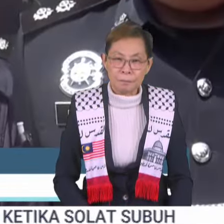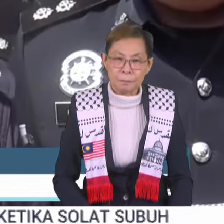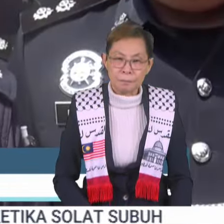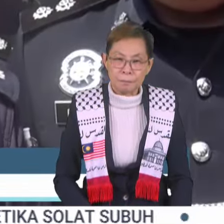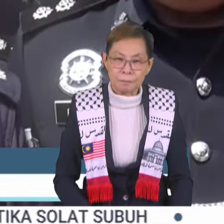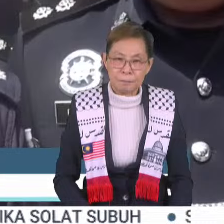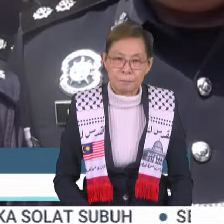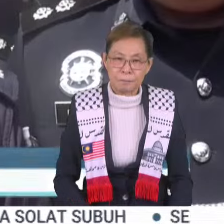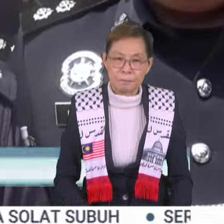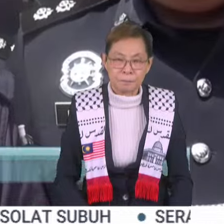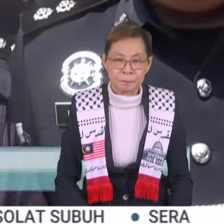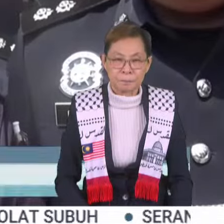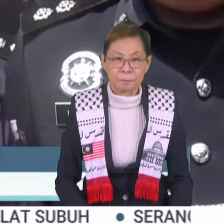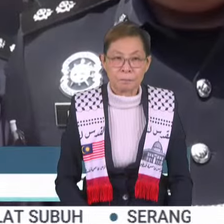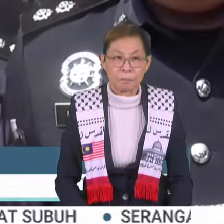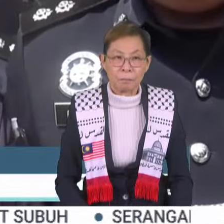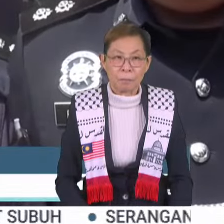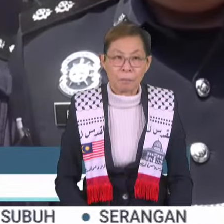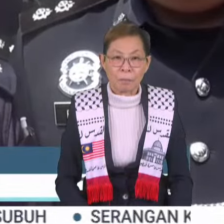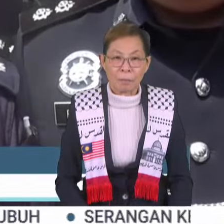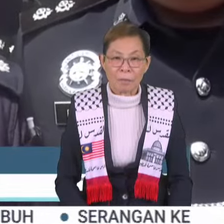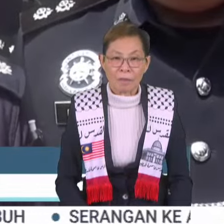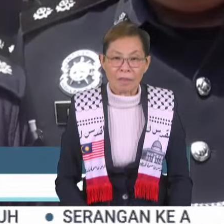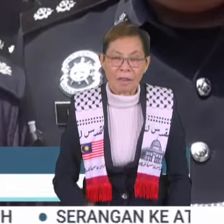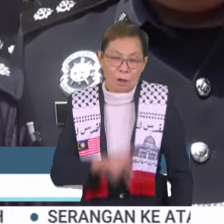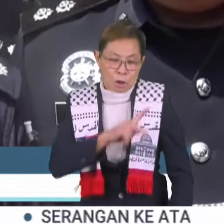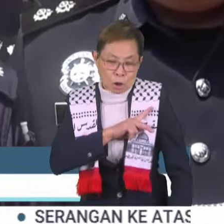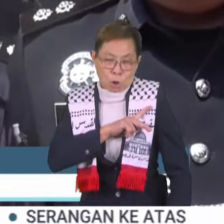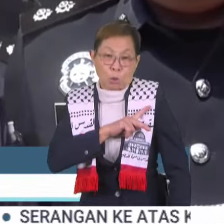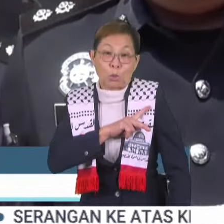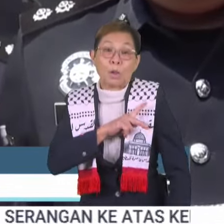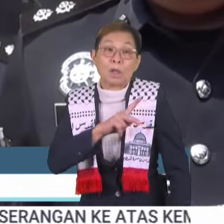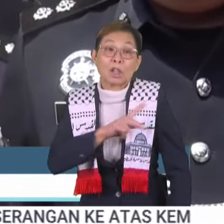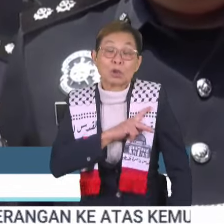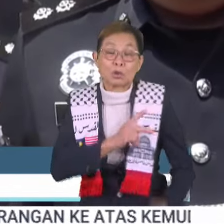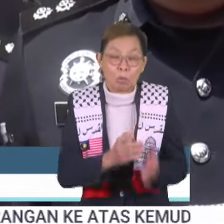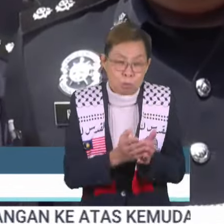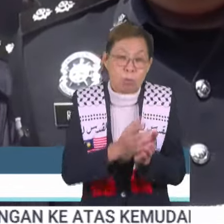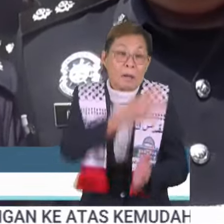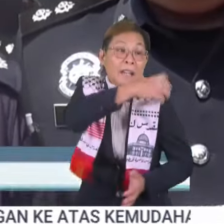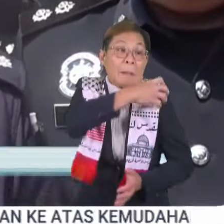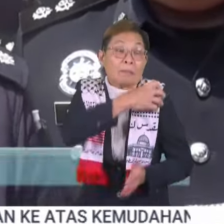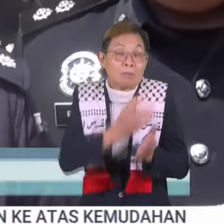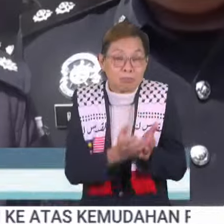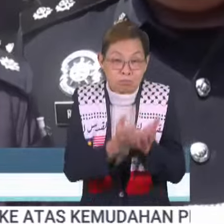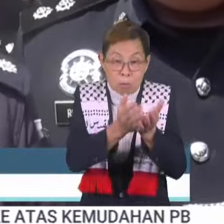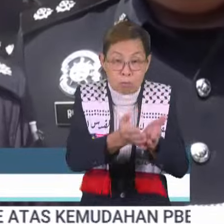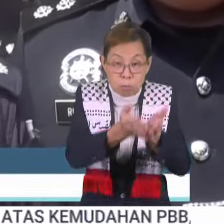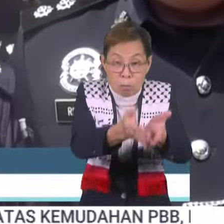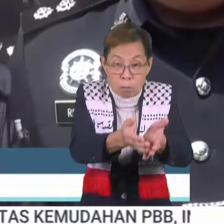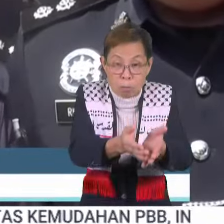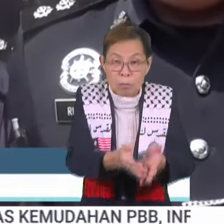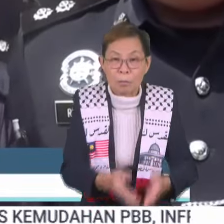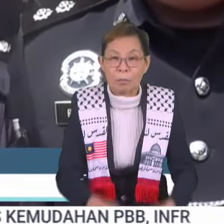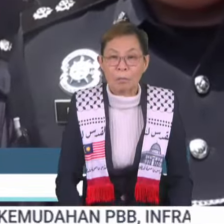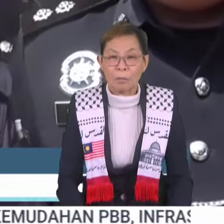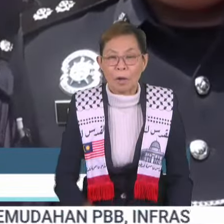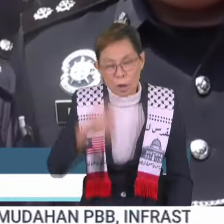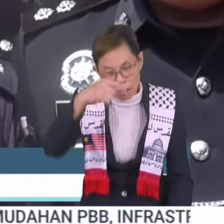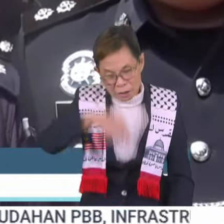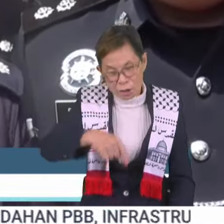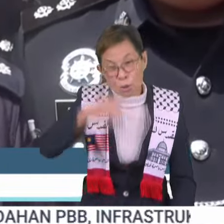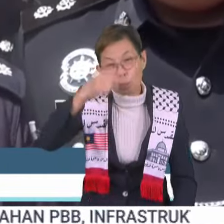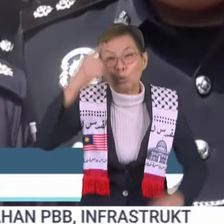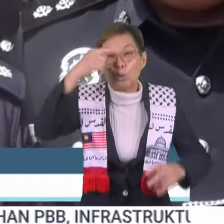Yang selamat adalah tekong itu sendiri yang menyelamatkan penumpang-penumpangnya. Ini adalah trip untuk